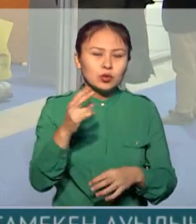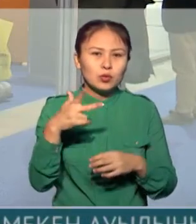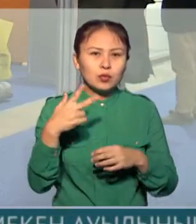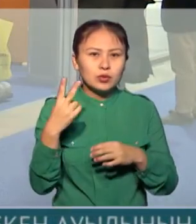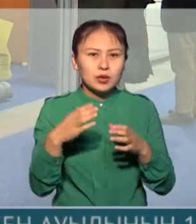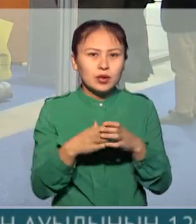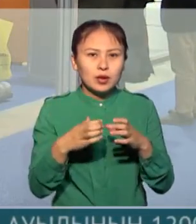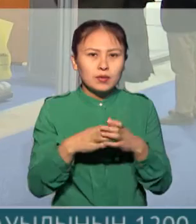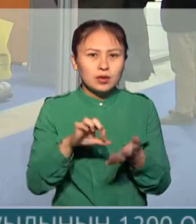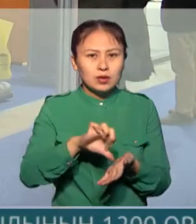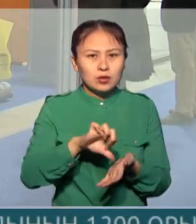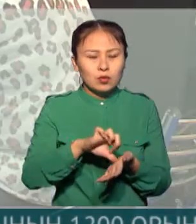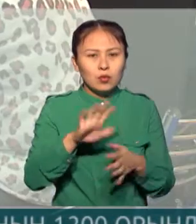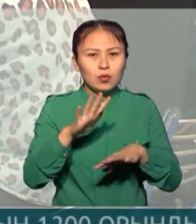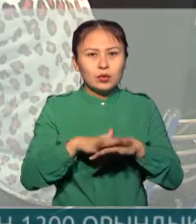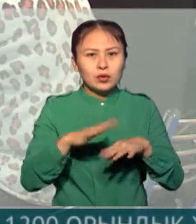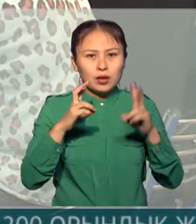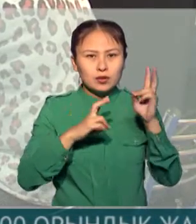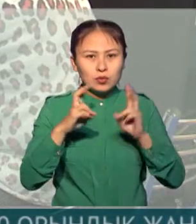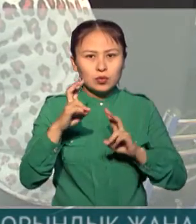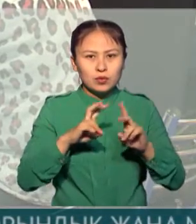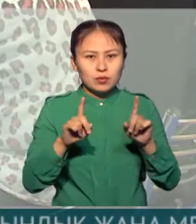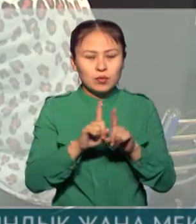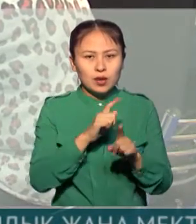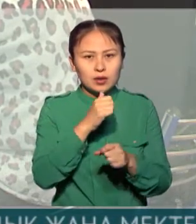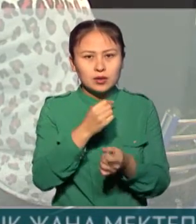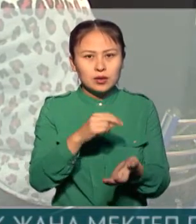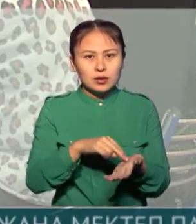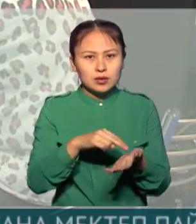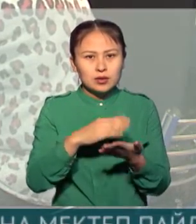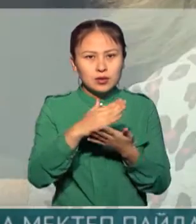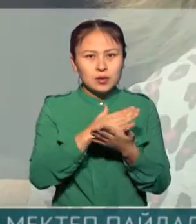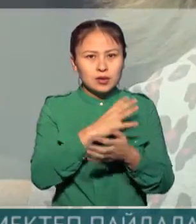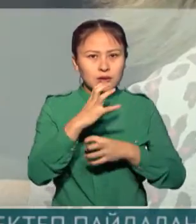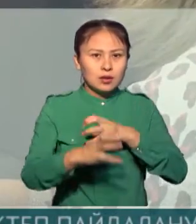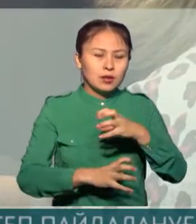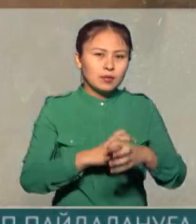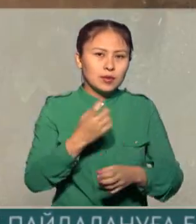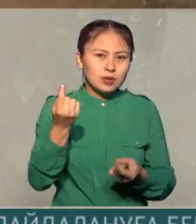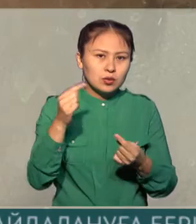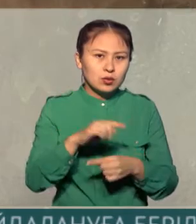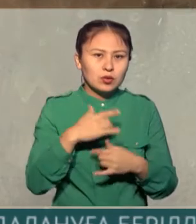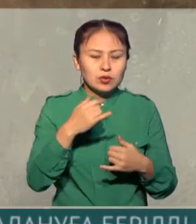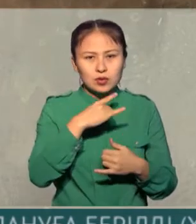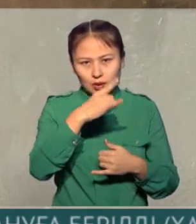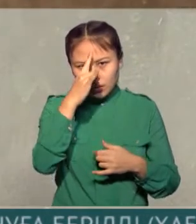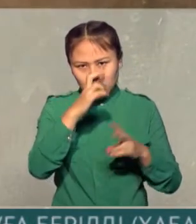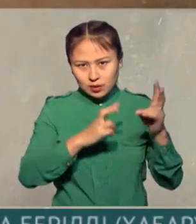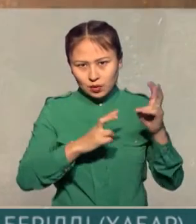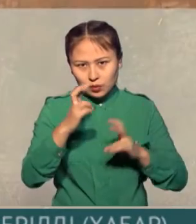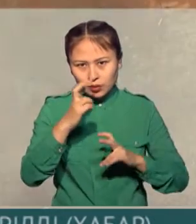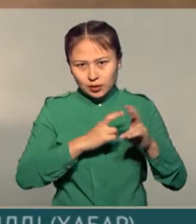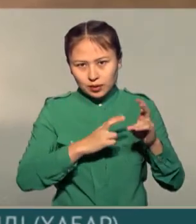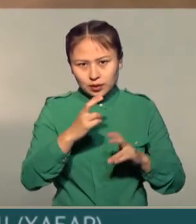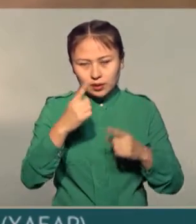үздік деген 32 компаниясы қатысты. Отандық кәсіпорын өнімдерінің бағасы төмен, ал сапасы әлемдік талапқа сай. Сондықтан